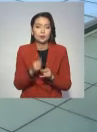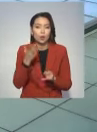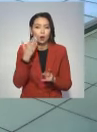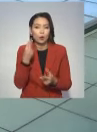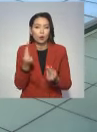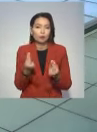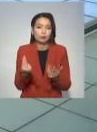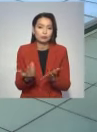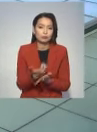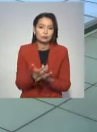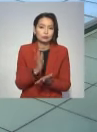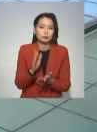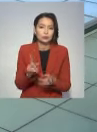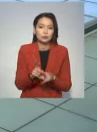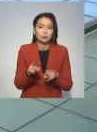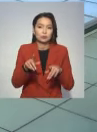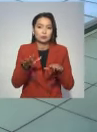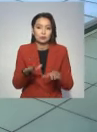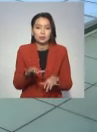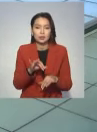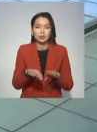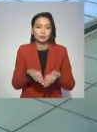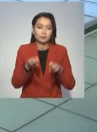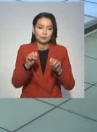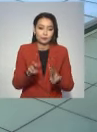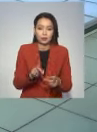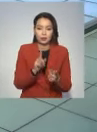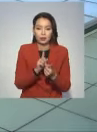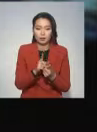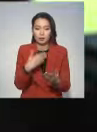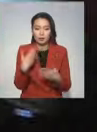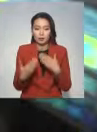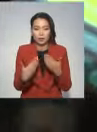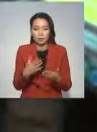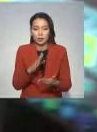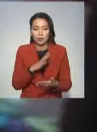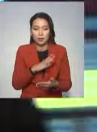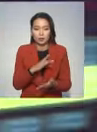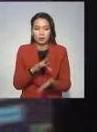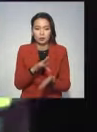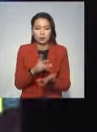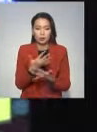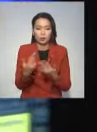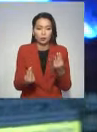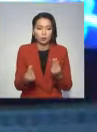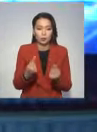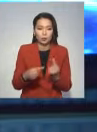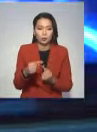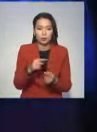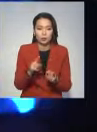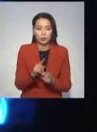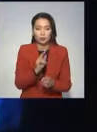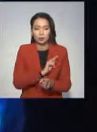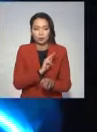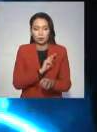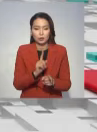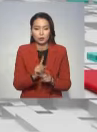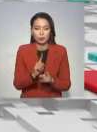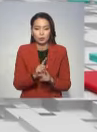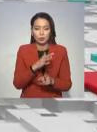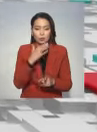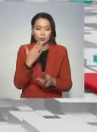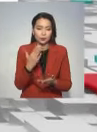әкенелем деп опық жегендермен және мамандармен тілдесті. Елімізде ойын бизнесінде жұмыс істеуге лицензиясы бар 50 ұйым